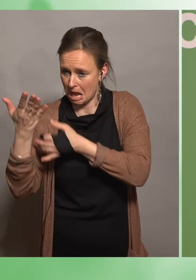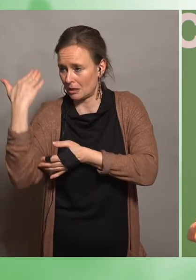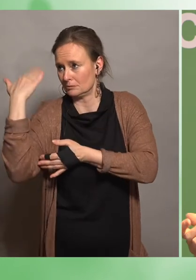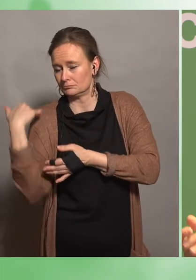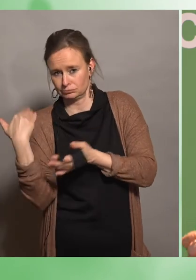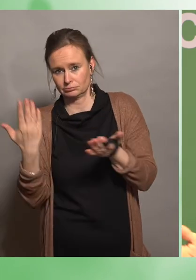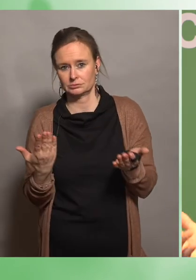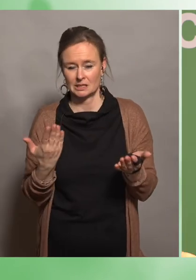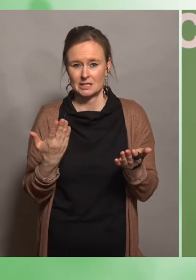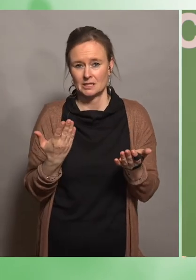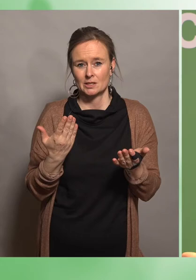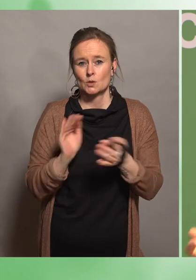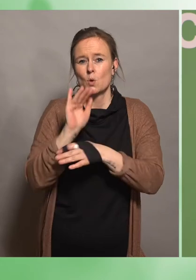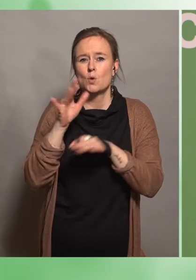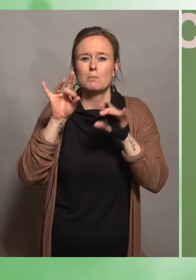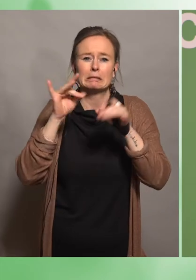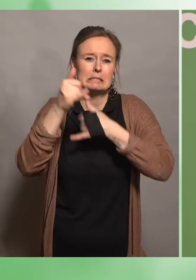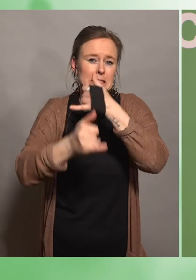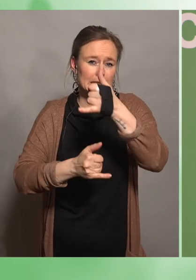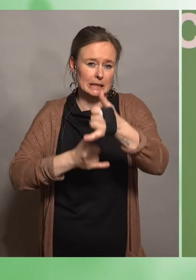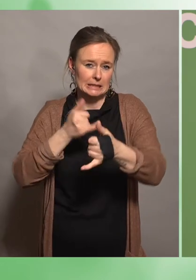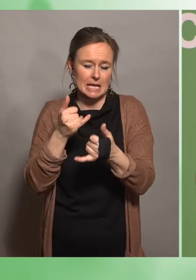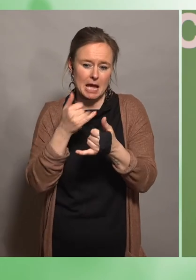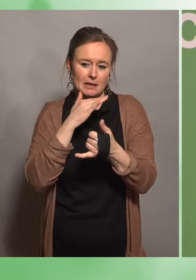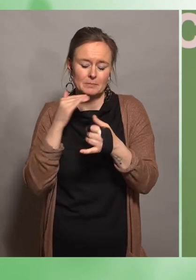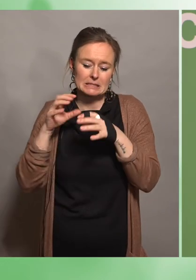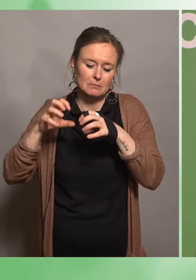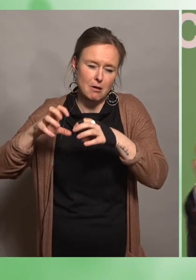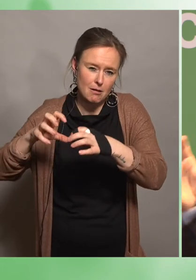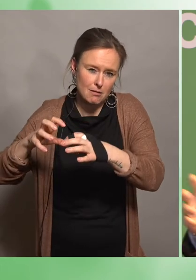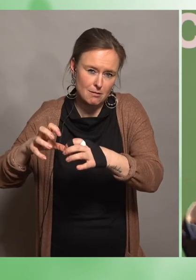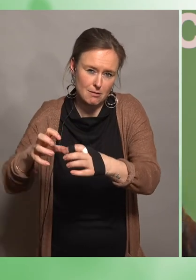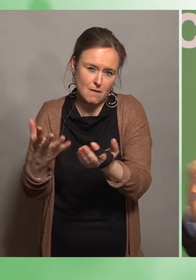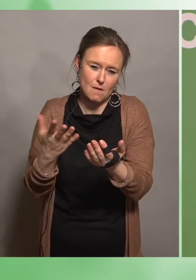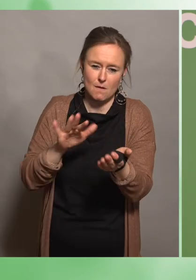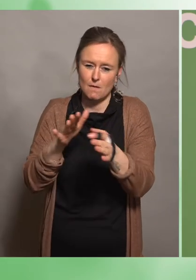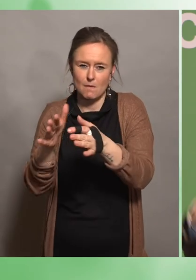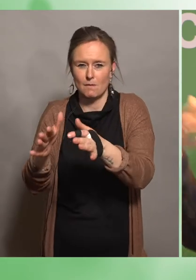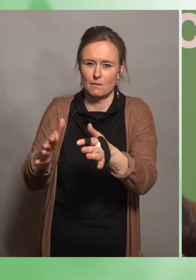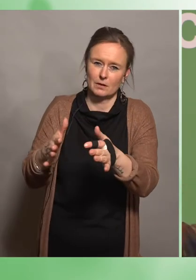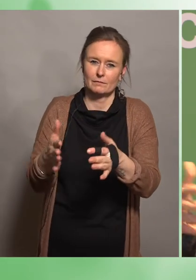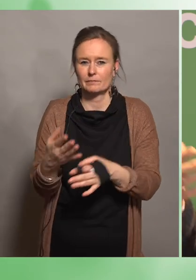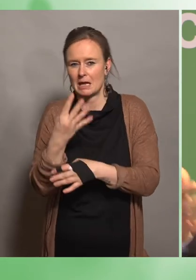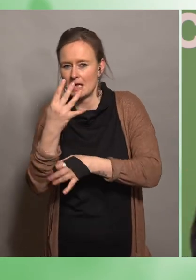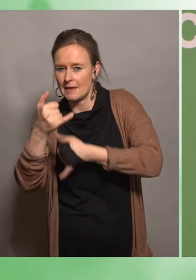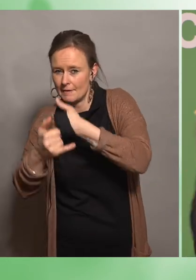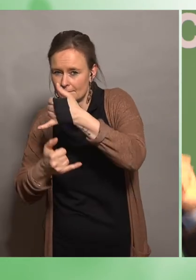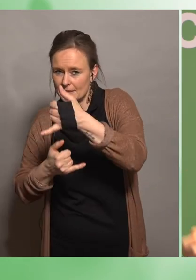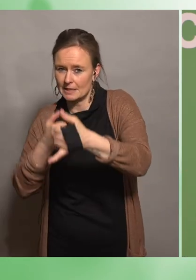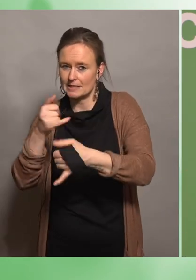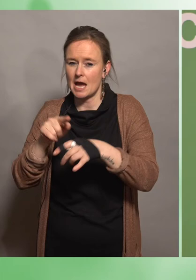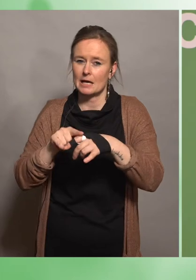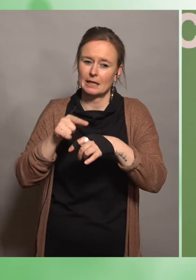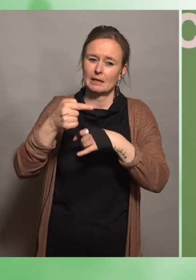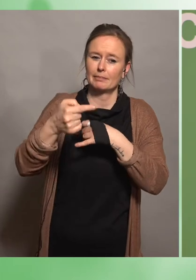mittlerweile mehr als 10 Jahre aufgeweicht wurde, dass man quasi so eine Cooldown-Phase von 4 Jahren hat, dann greift er es, das brauche ich